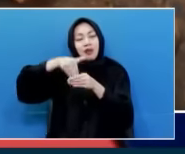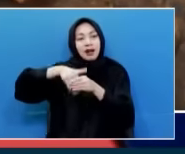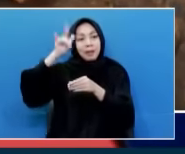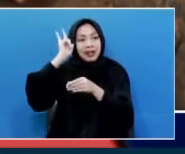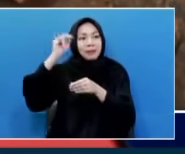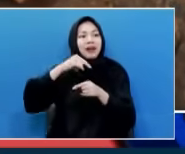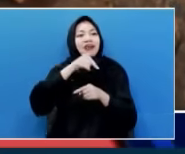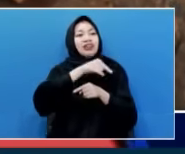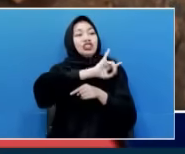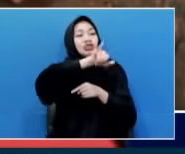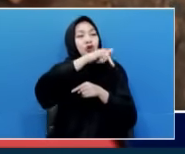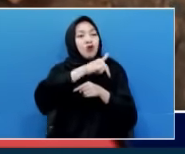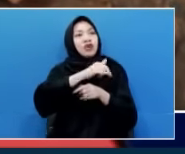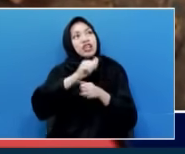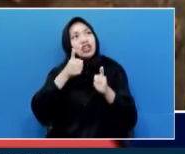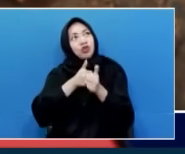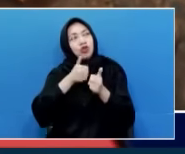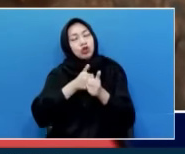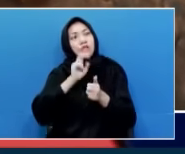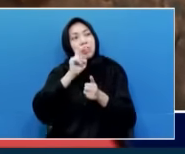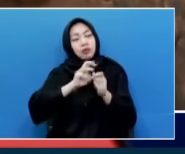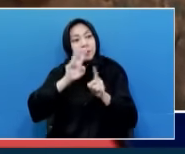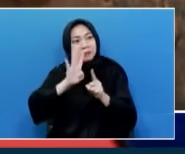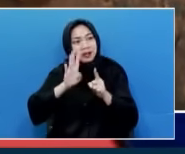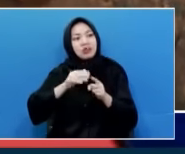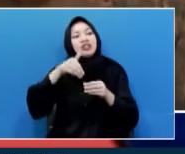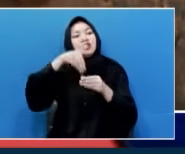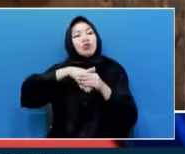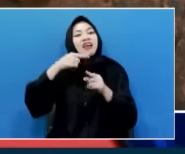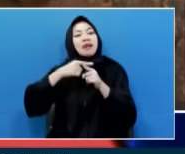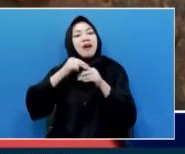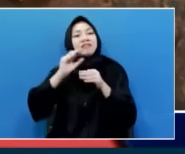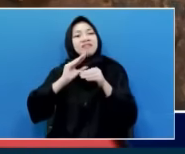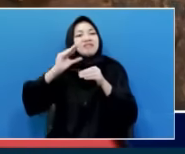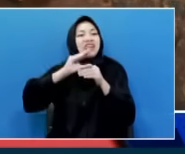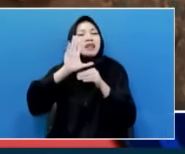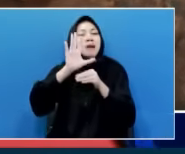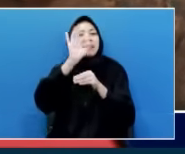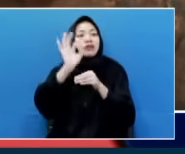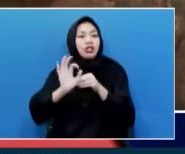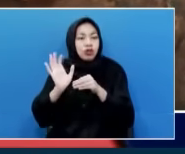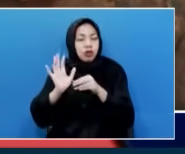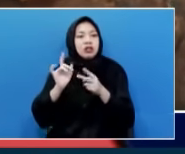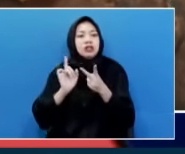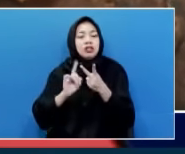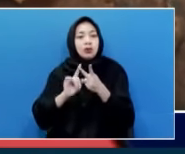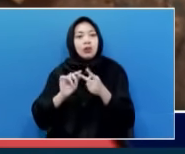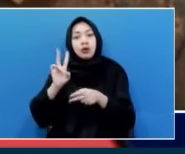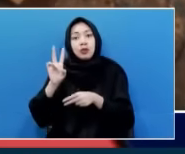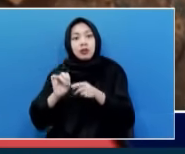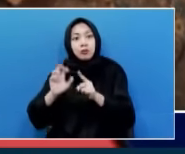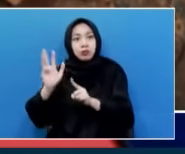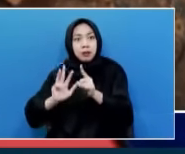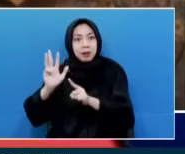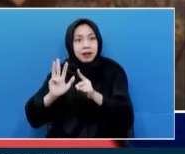di 2009 ya sebelumnya ya gitu dan bahkan di 2019 itu pertambahan suara PDIP